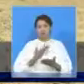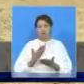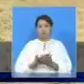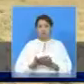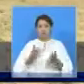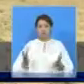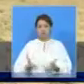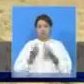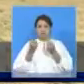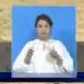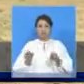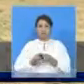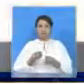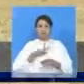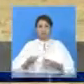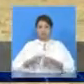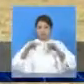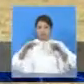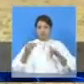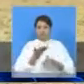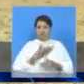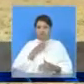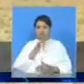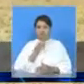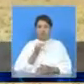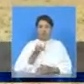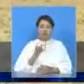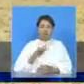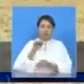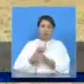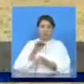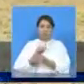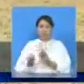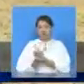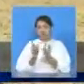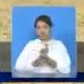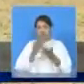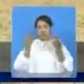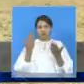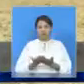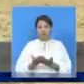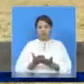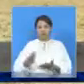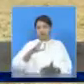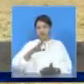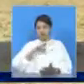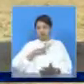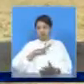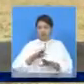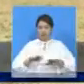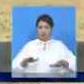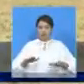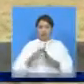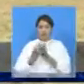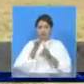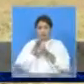тоже поддерживают. Будем развивать. В наше время урбанизация внесла свои коррективы. Сейчас вот получается, дети из села